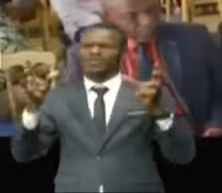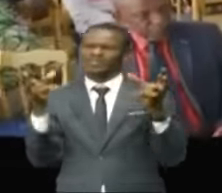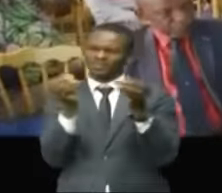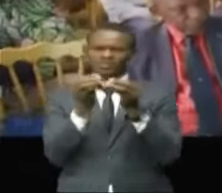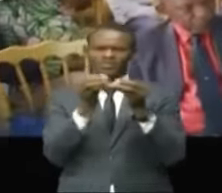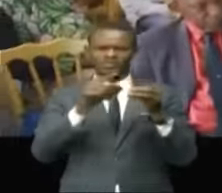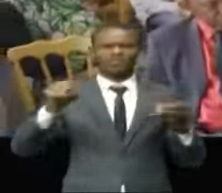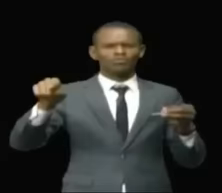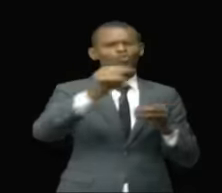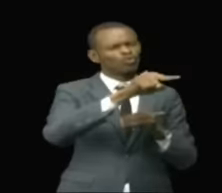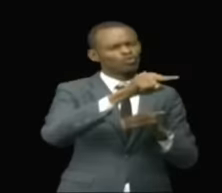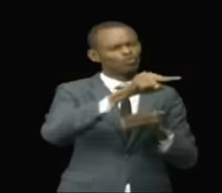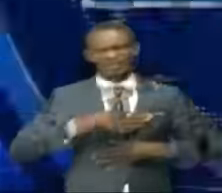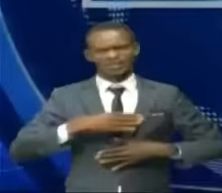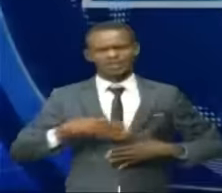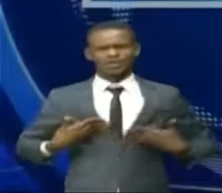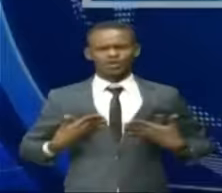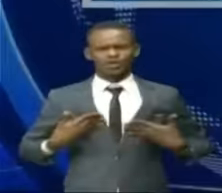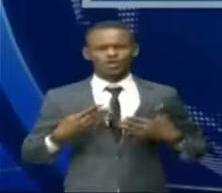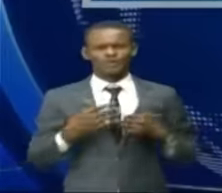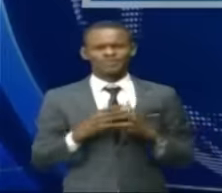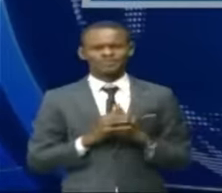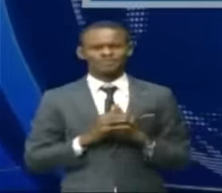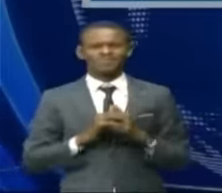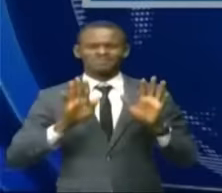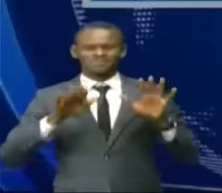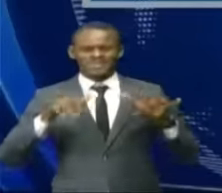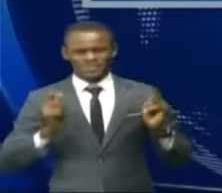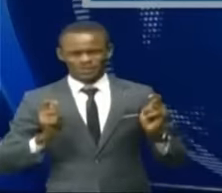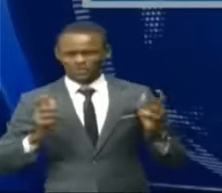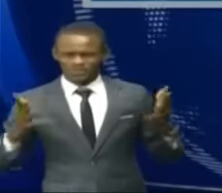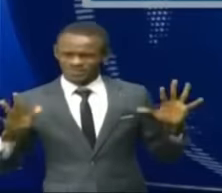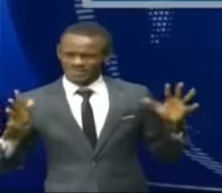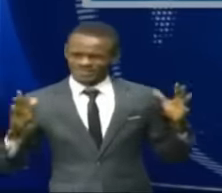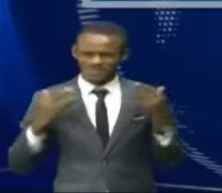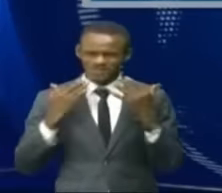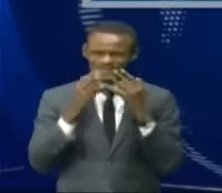satisfaction des participants. Ce journal est terminé. Merci